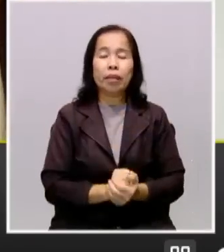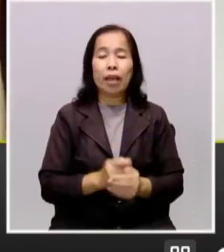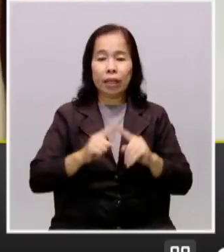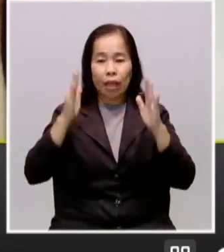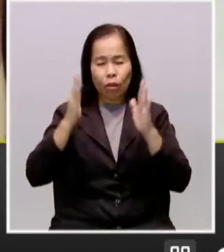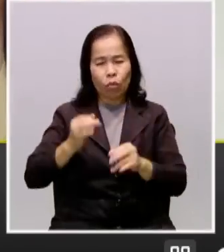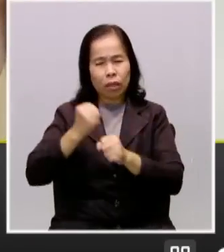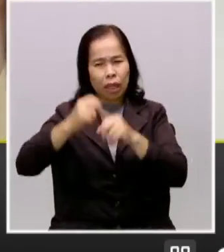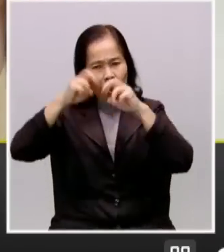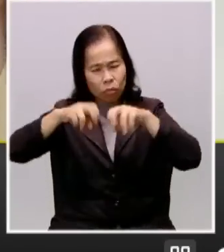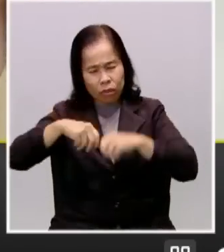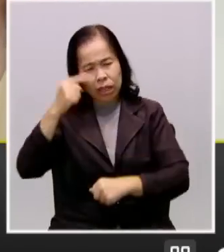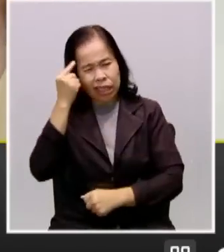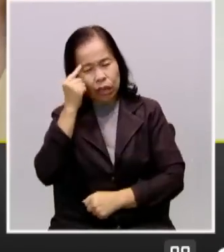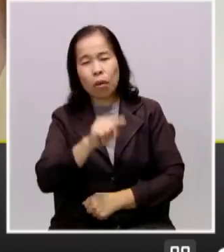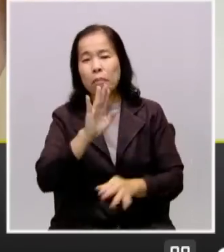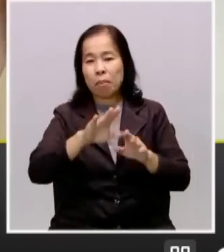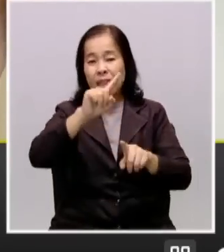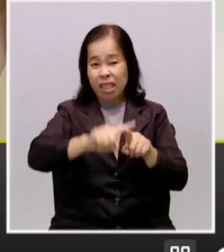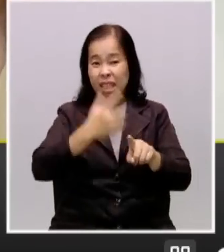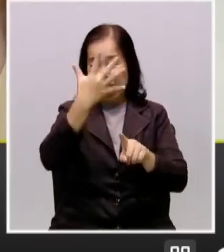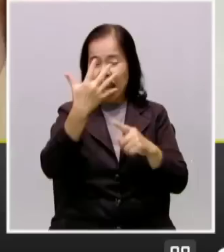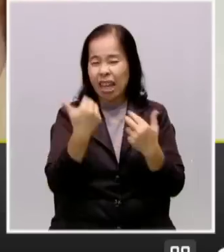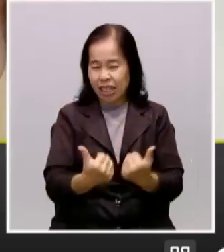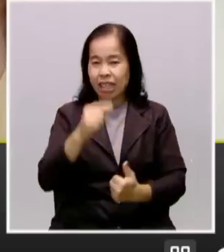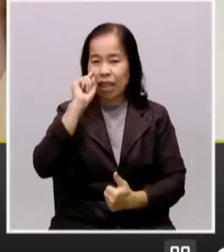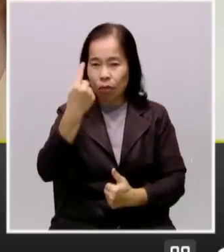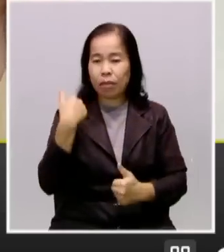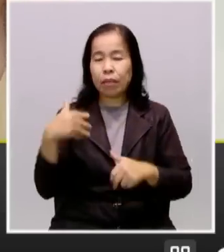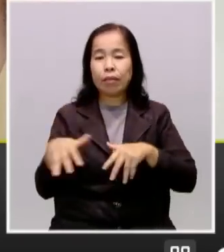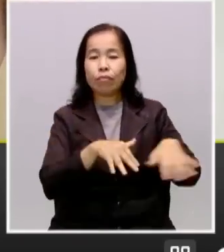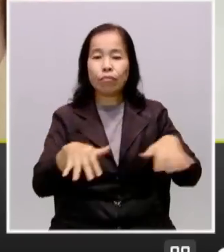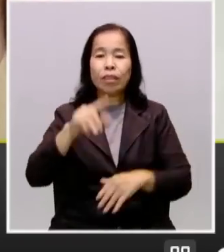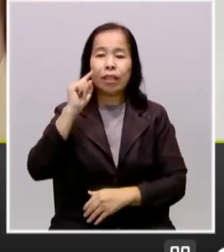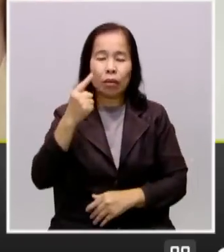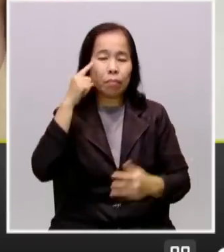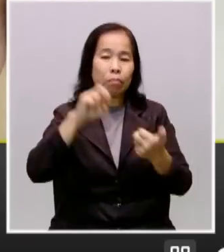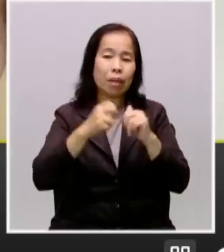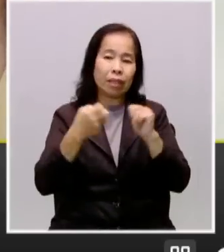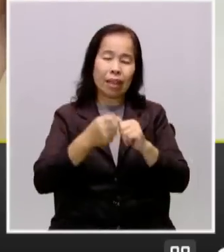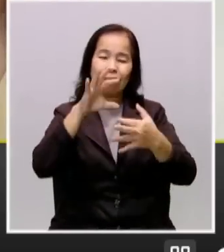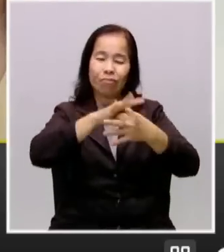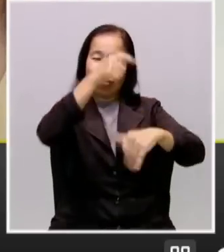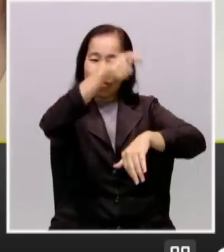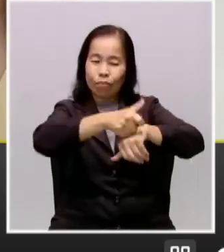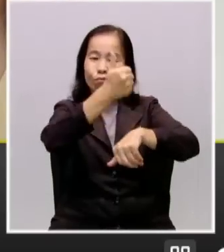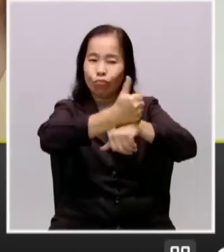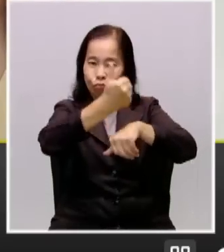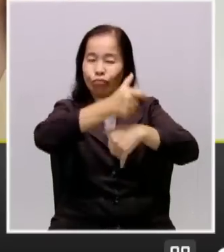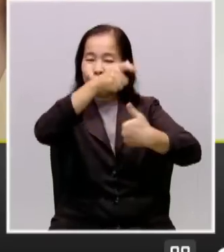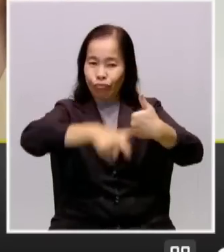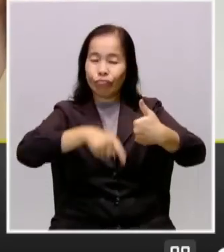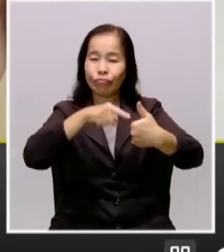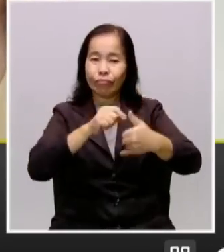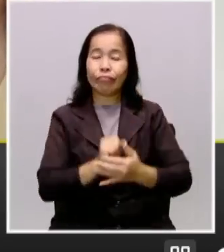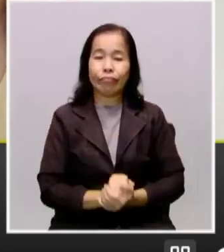จะมีการเลือกตั้งที่ตุรกีในเดือนพฤษภาคมที่จะถึงนี้น่าจะส่งผลกระทบทางใดทางหนึ่งต่อผู้นำตุรกีติดตามรายละเอียดพร้อมๆ